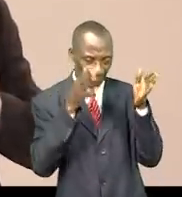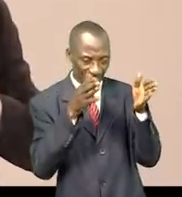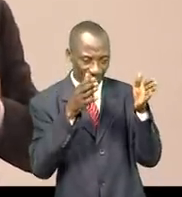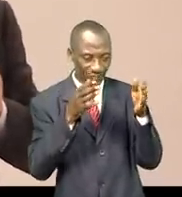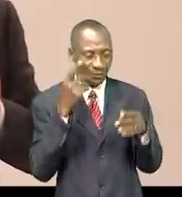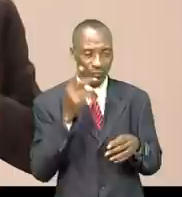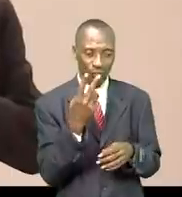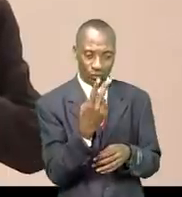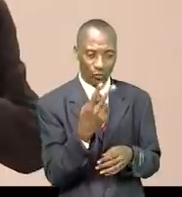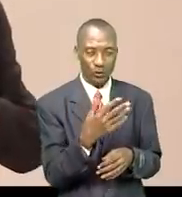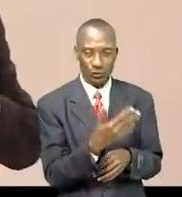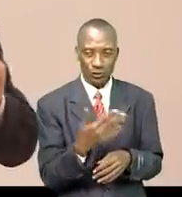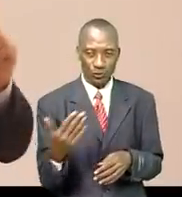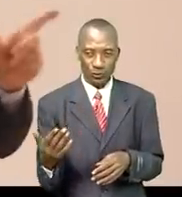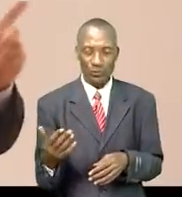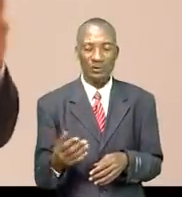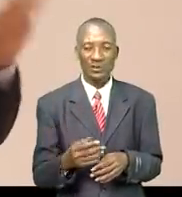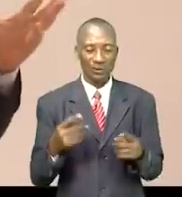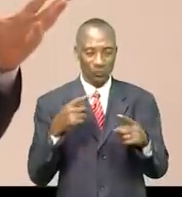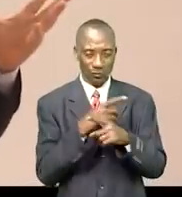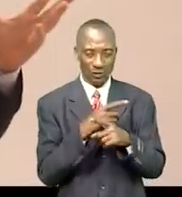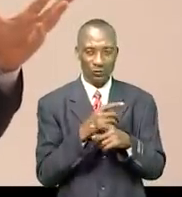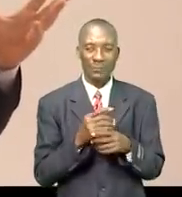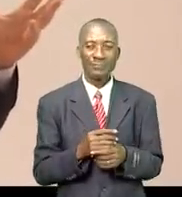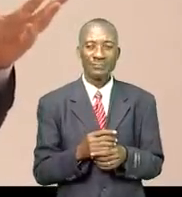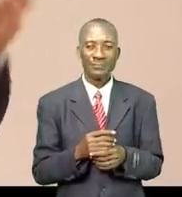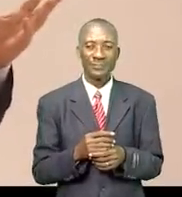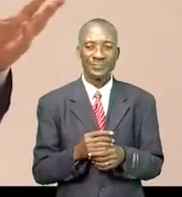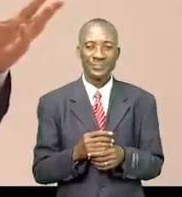deux choses qui peuvent paraître contradictoires. D'une part, c'est l'ambition